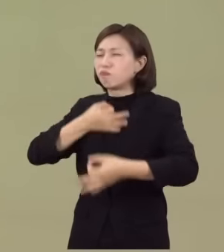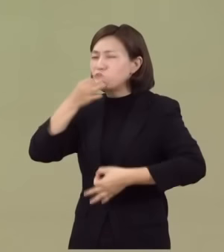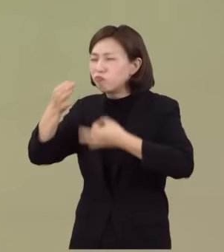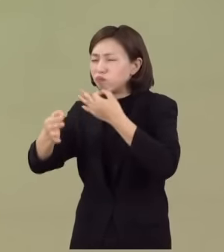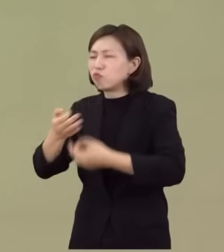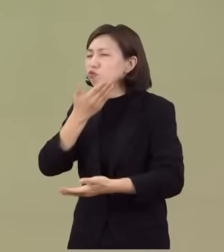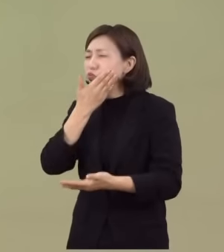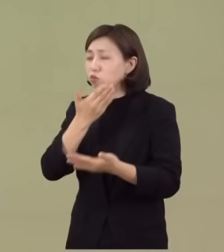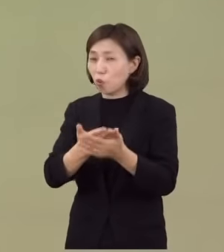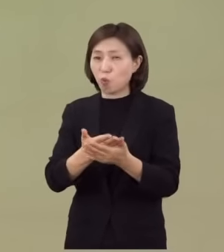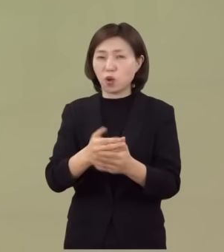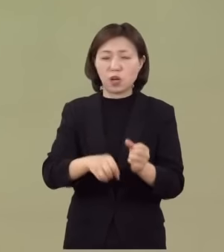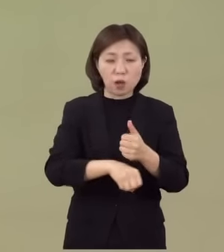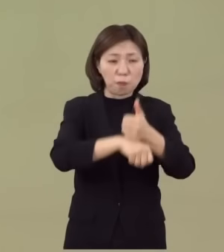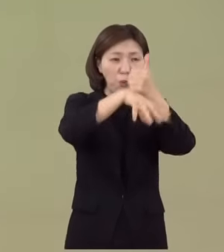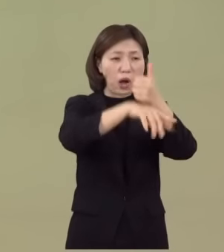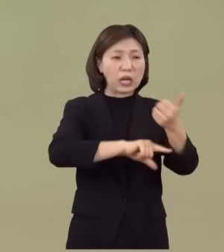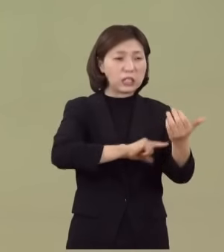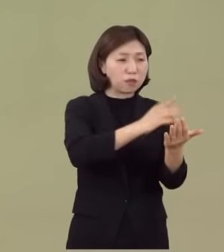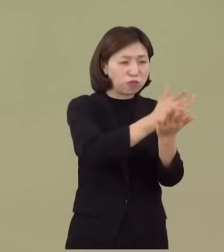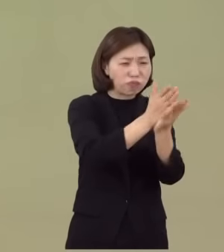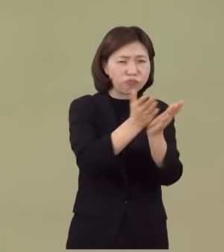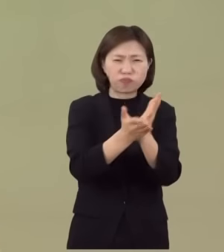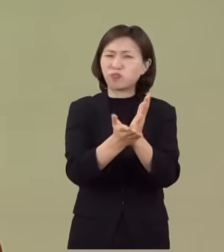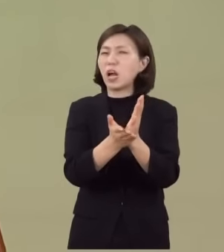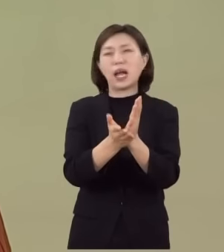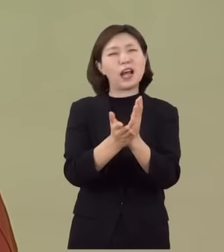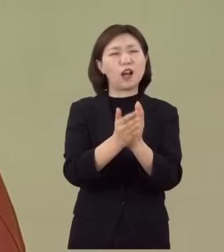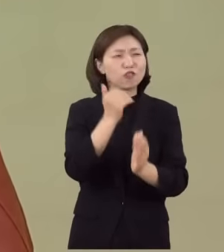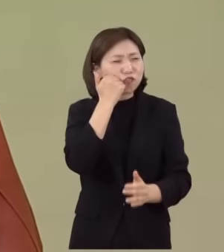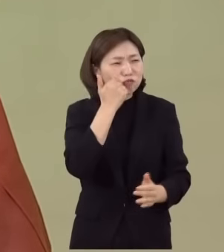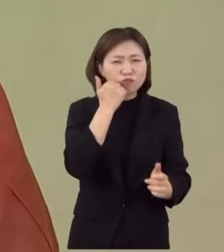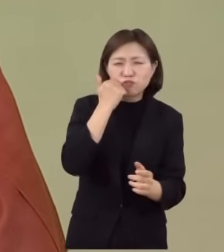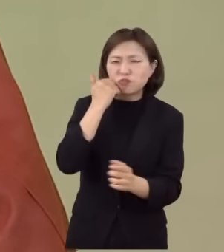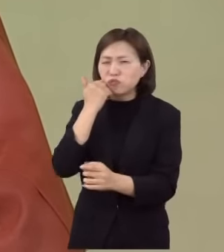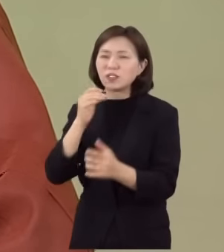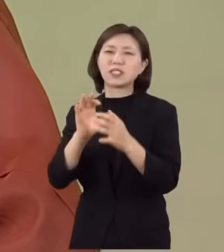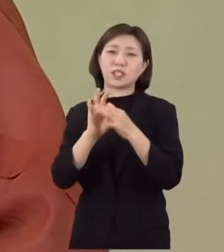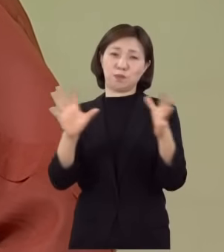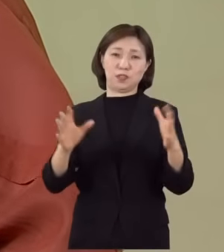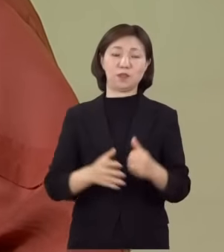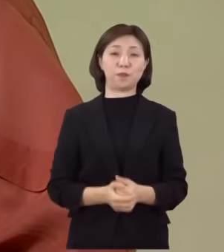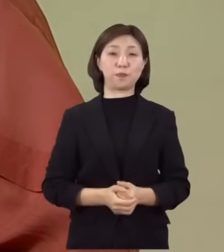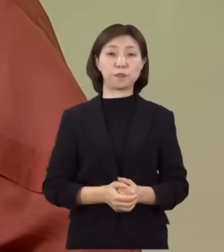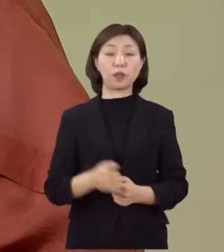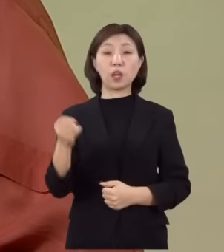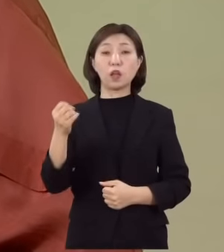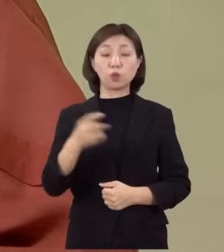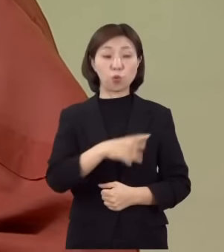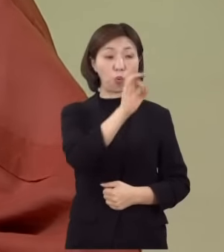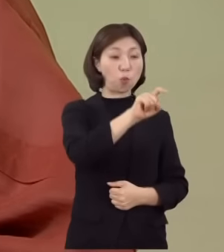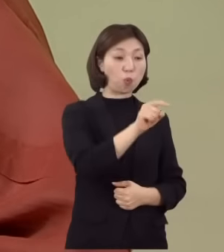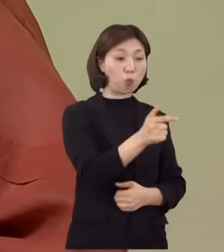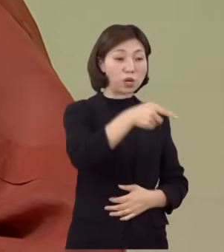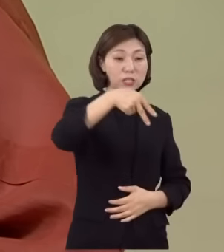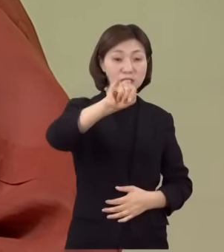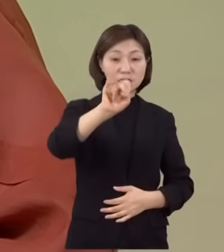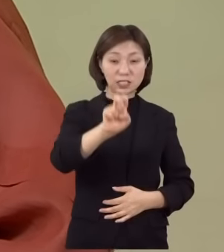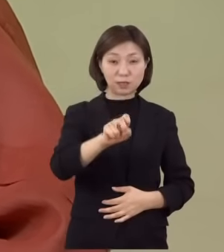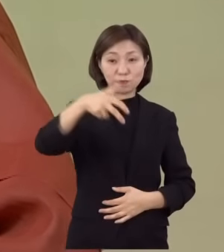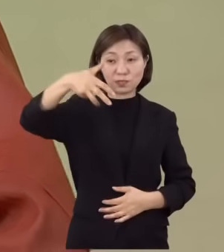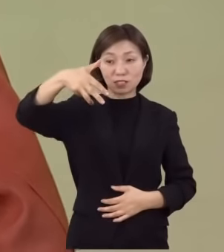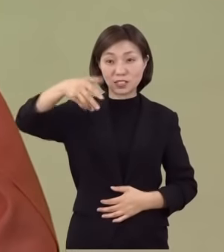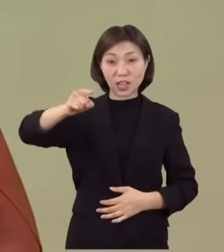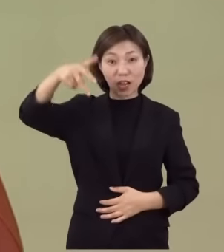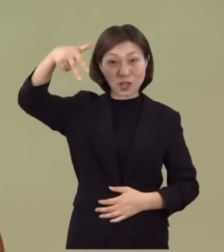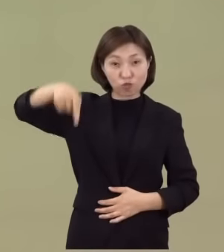염불하여 숙세의 원친 주를 천도하여 원친 체주 원친 주는